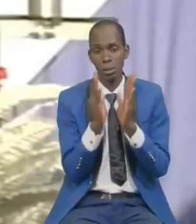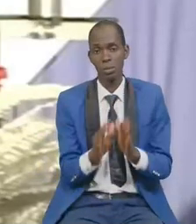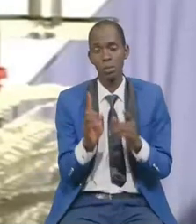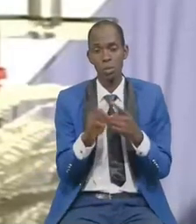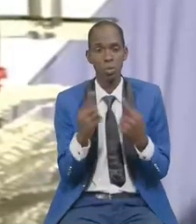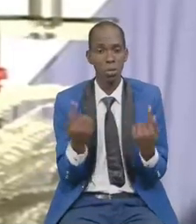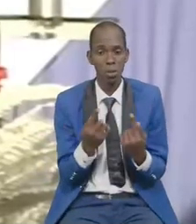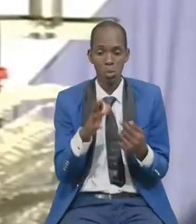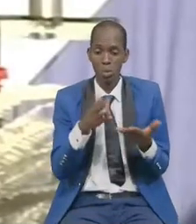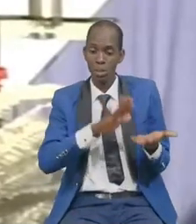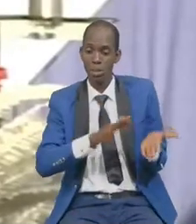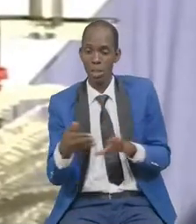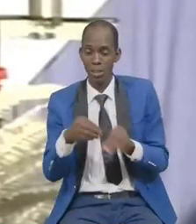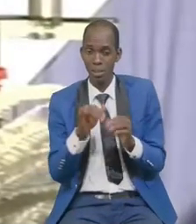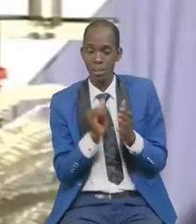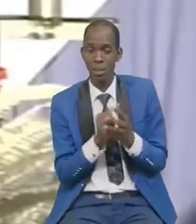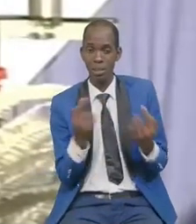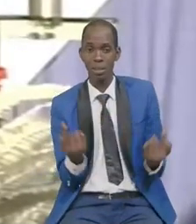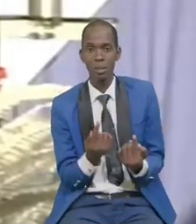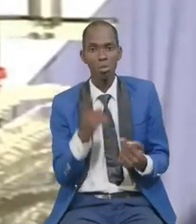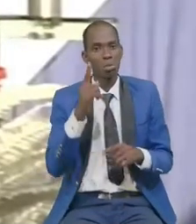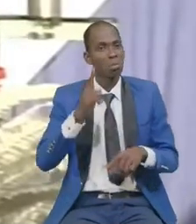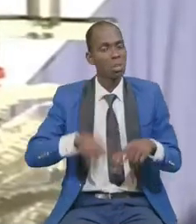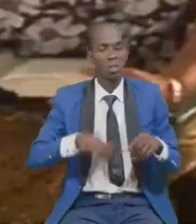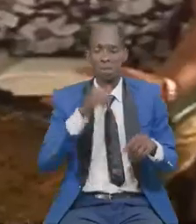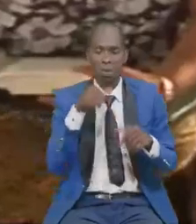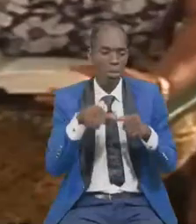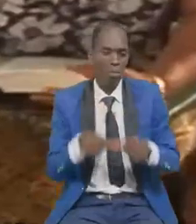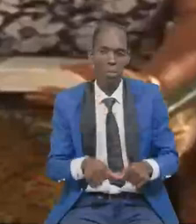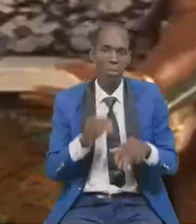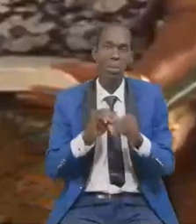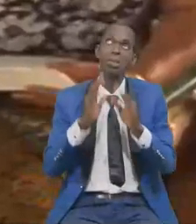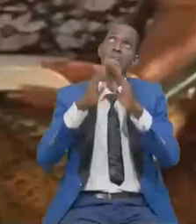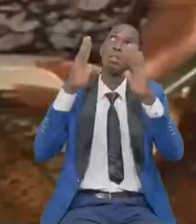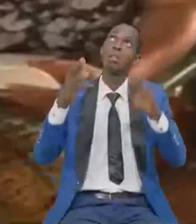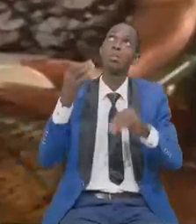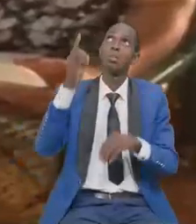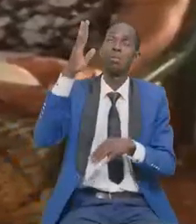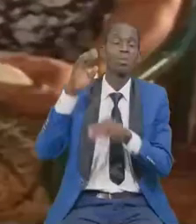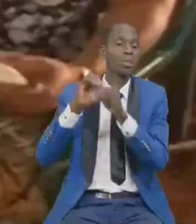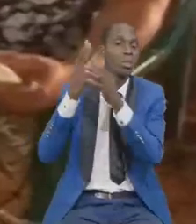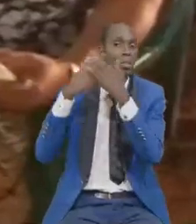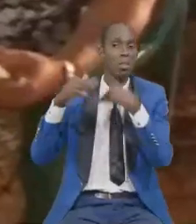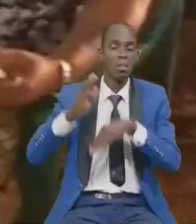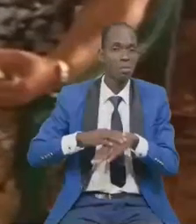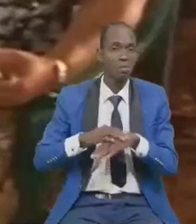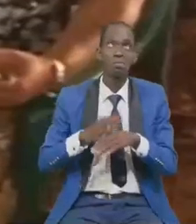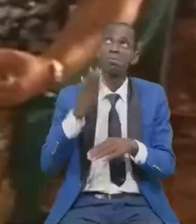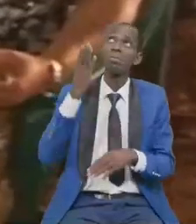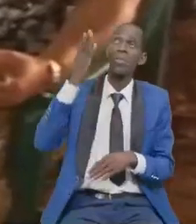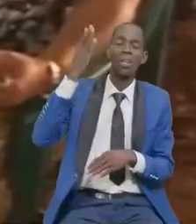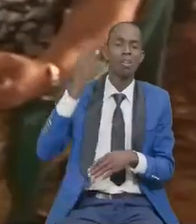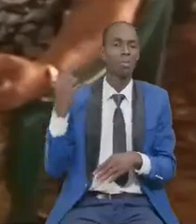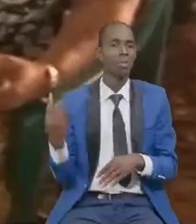ne peux pas demeurer dans la maison de Dieu, au ciel, dans le paradis, pour toujours.